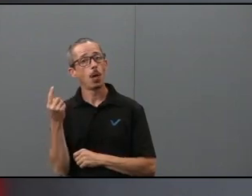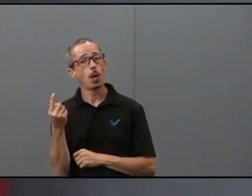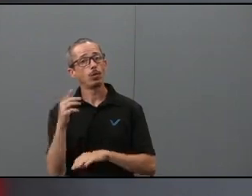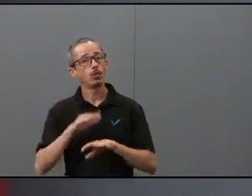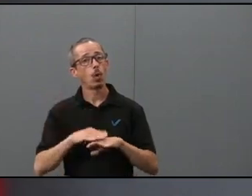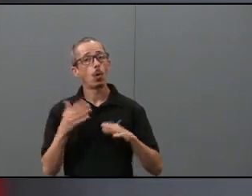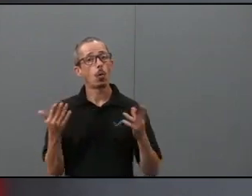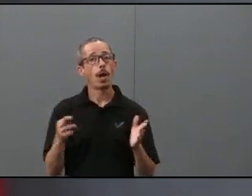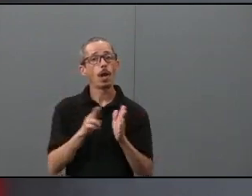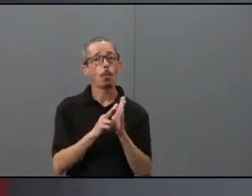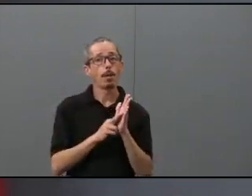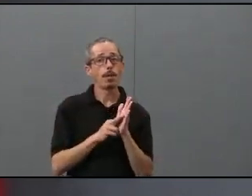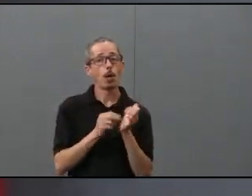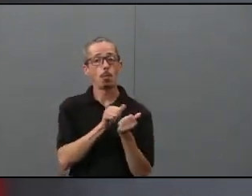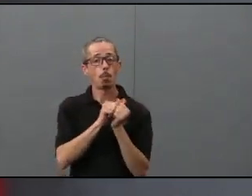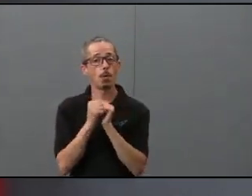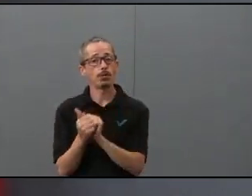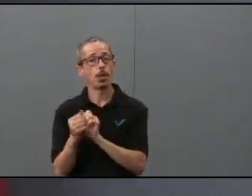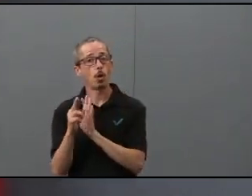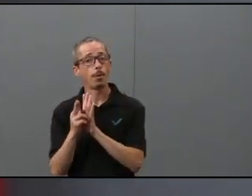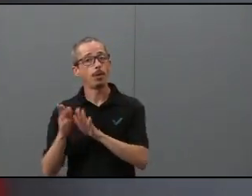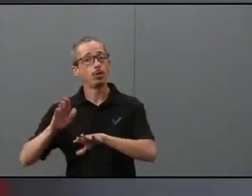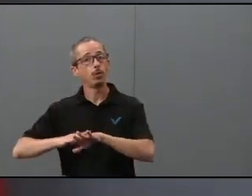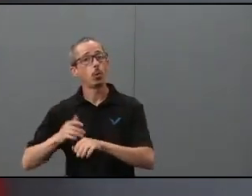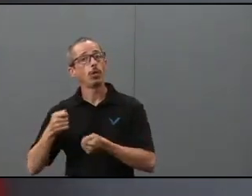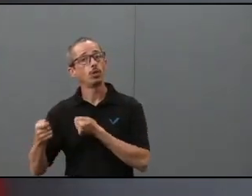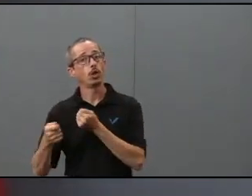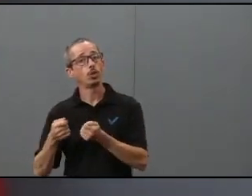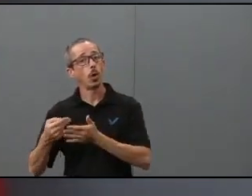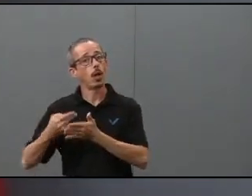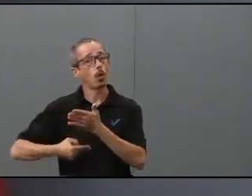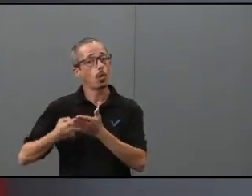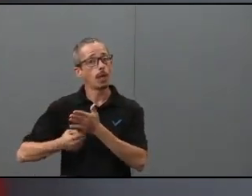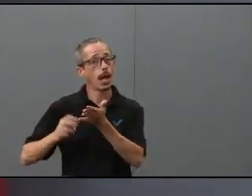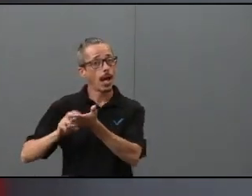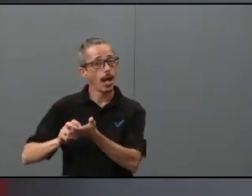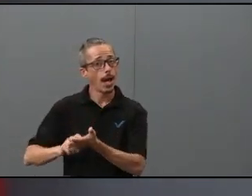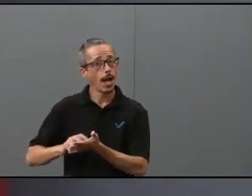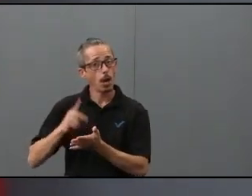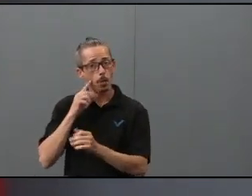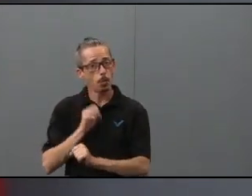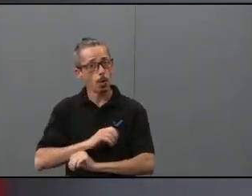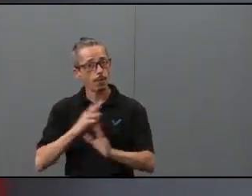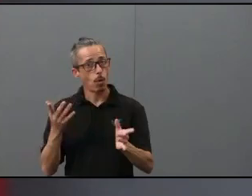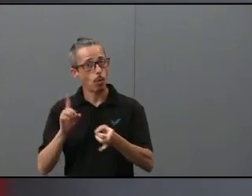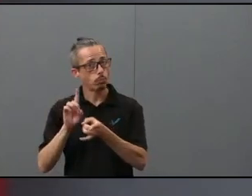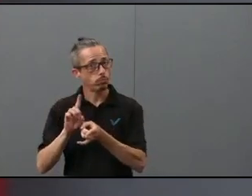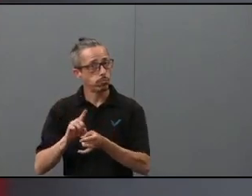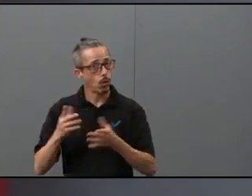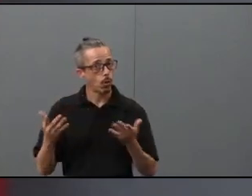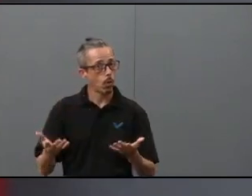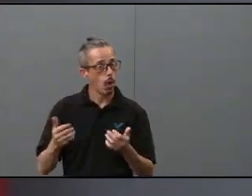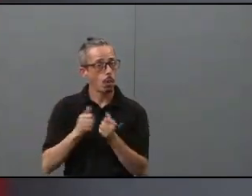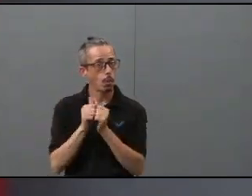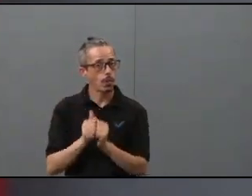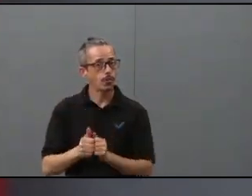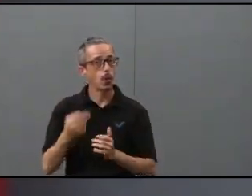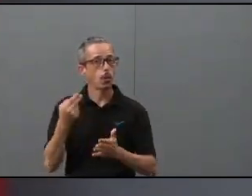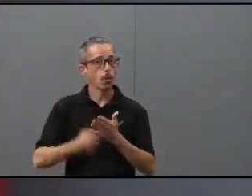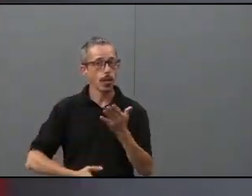intitulé règlement modifiant le règlement sur la gestion contractuel afin de clarifier les méthodes de modification